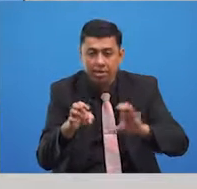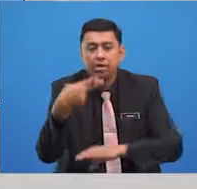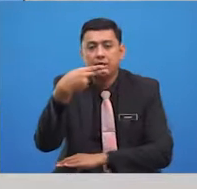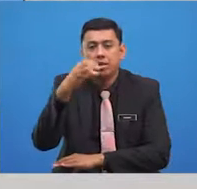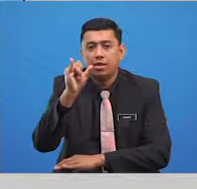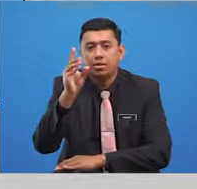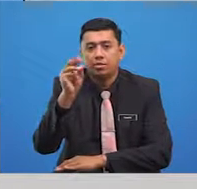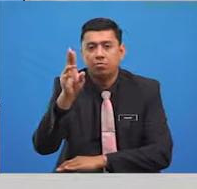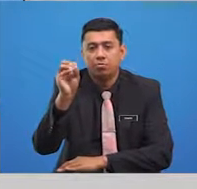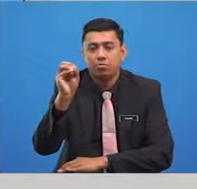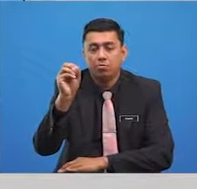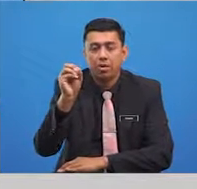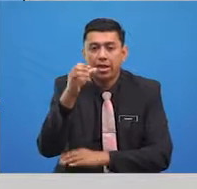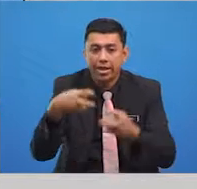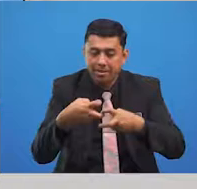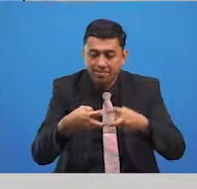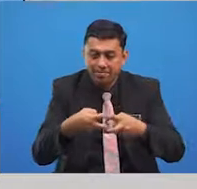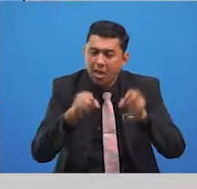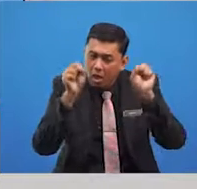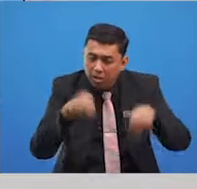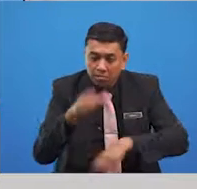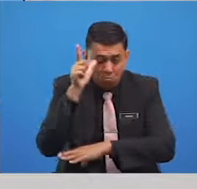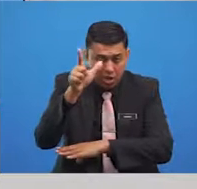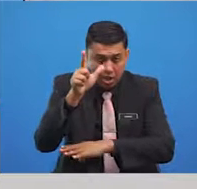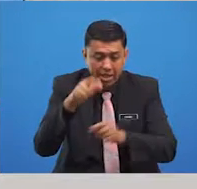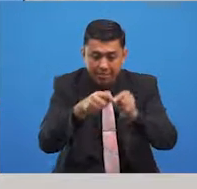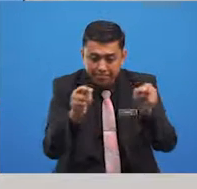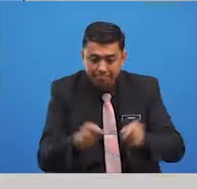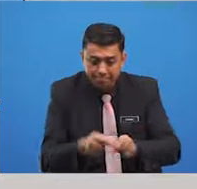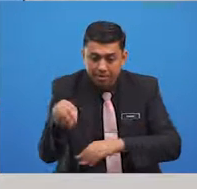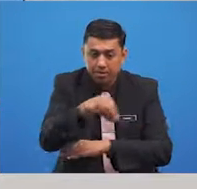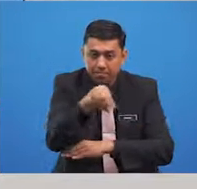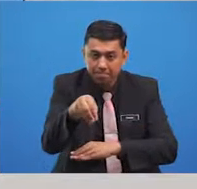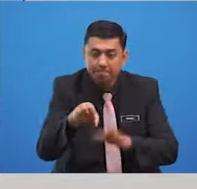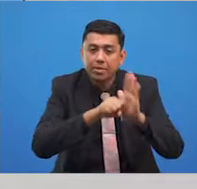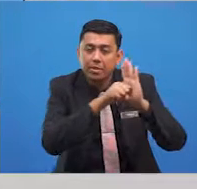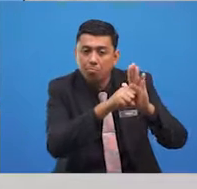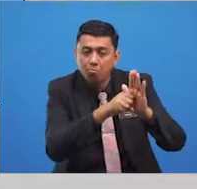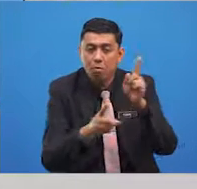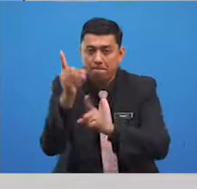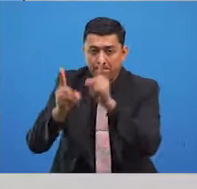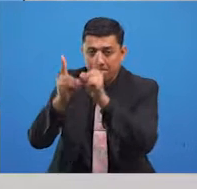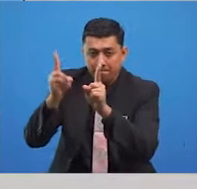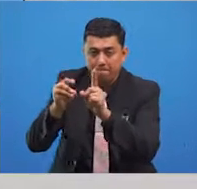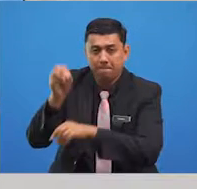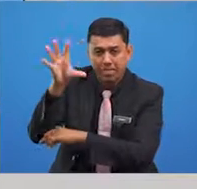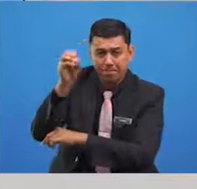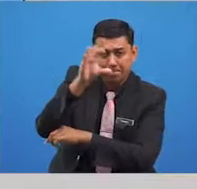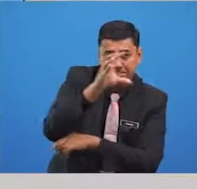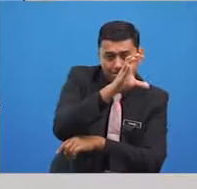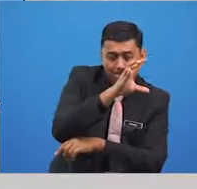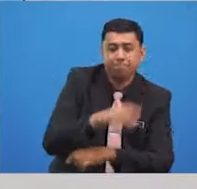hidroelektrik. Murid-murid boleh lihat lokasi taburan pada simbol bintang.